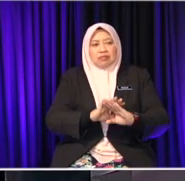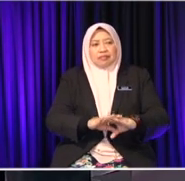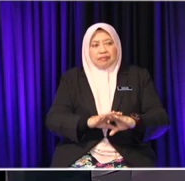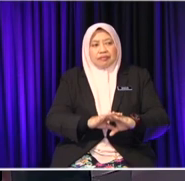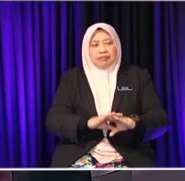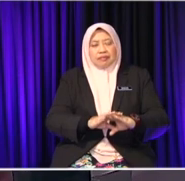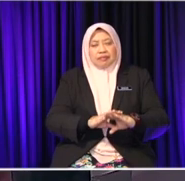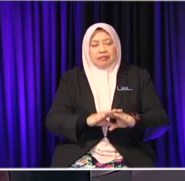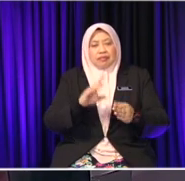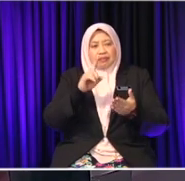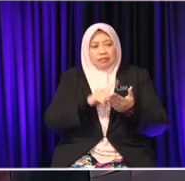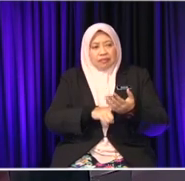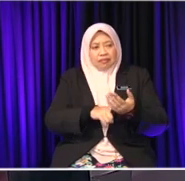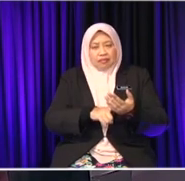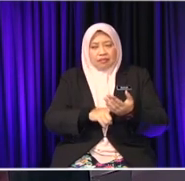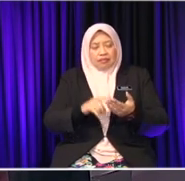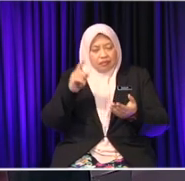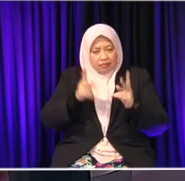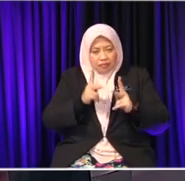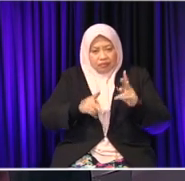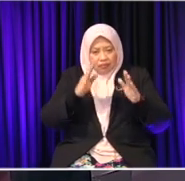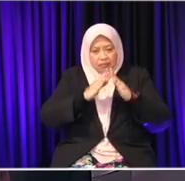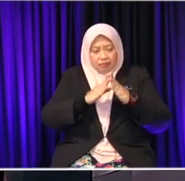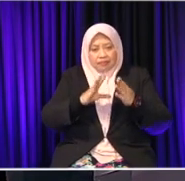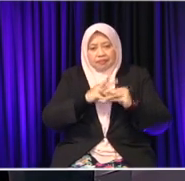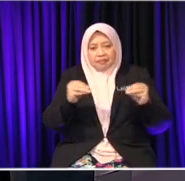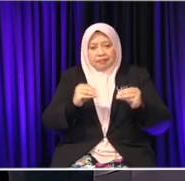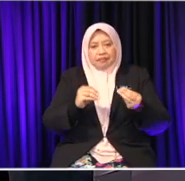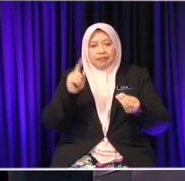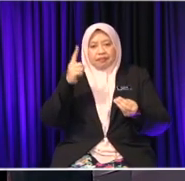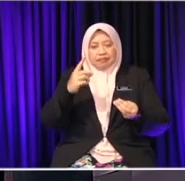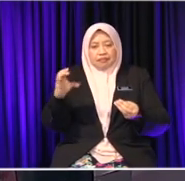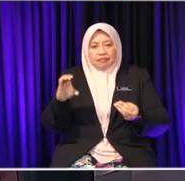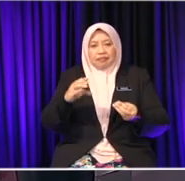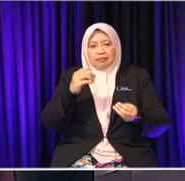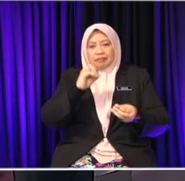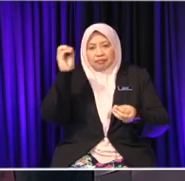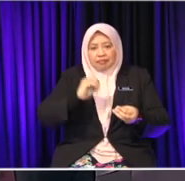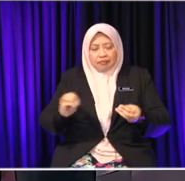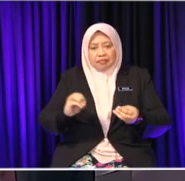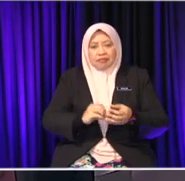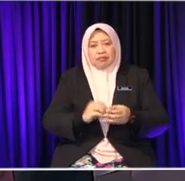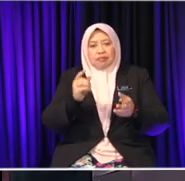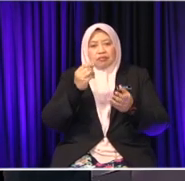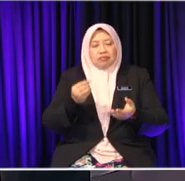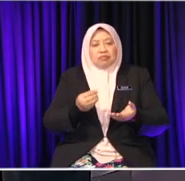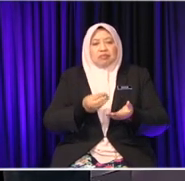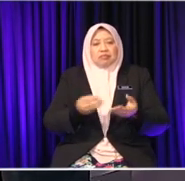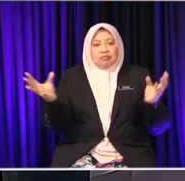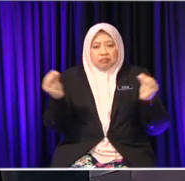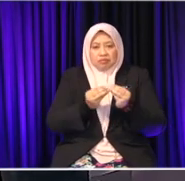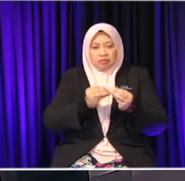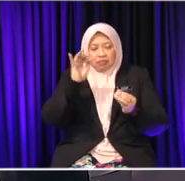Oke jika rumah musnah hanya jumlah yang dibeli tolak dengan